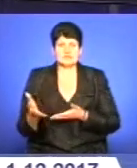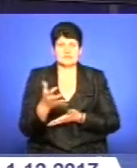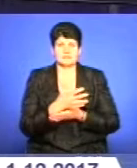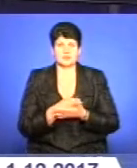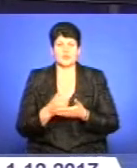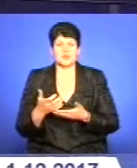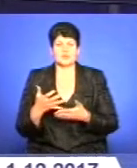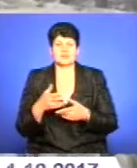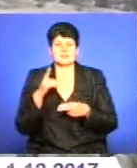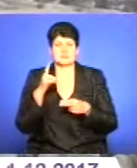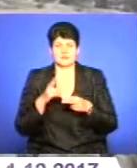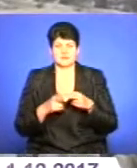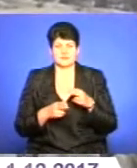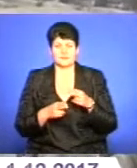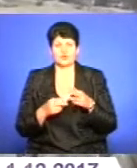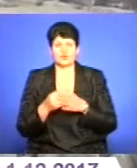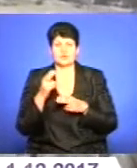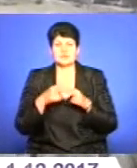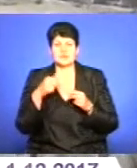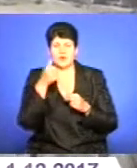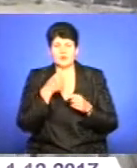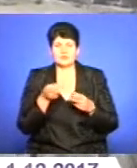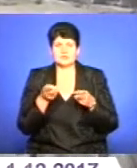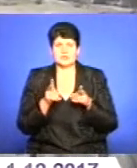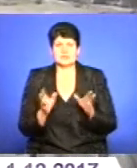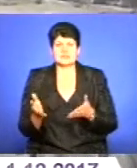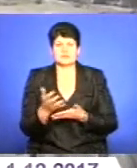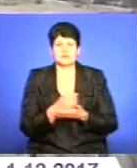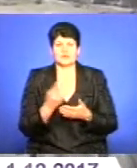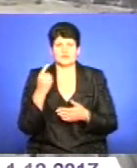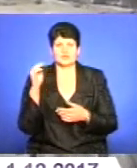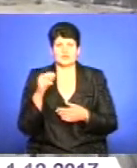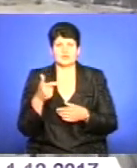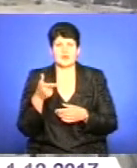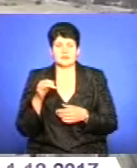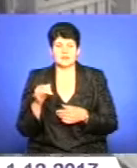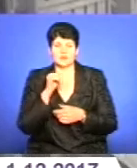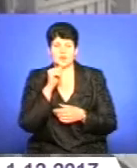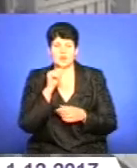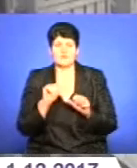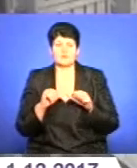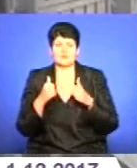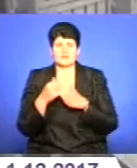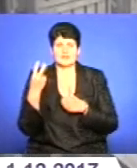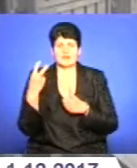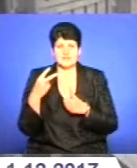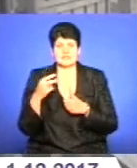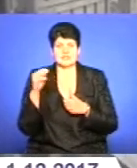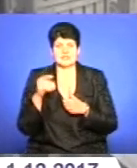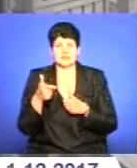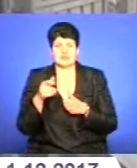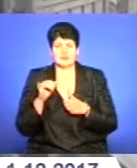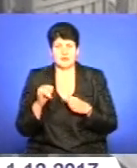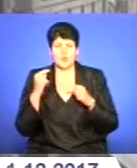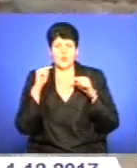області практично завершили. До кінця року залишилося зібрати 1000 гектарів цукрових буряків і 20 тисяч гектарів кукурудзи. В